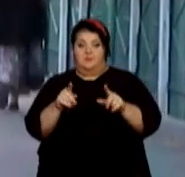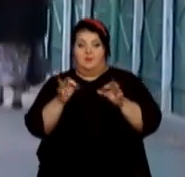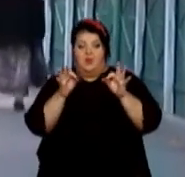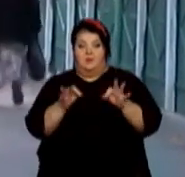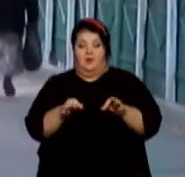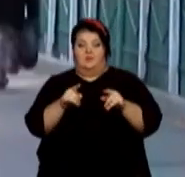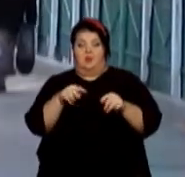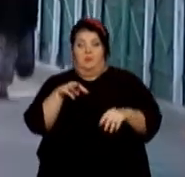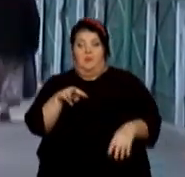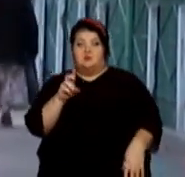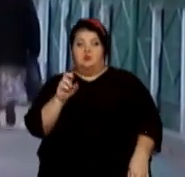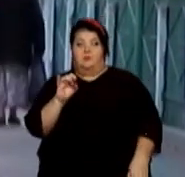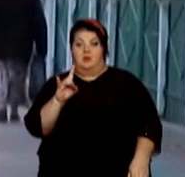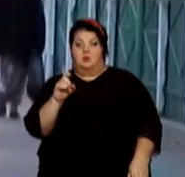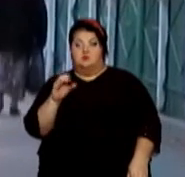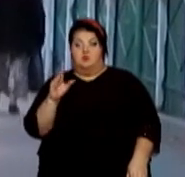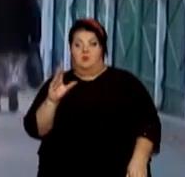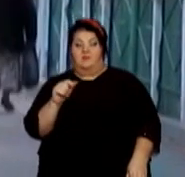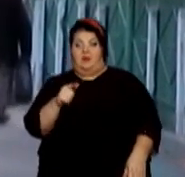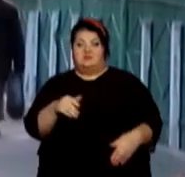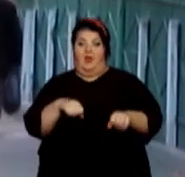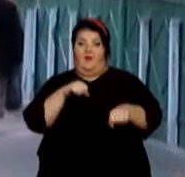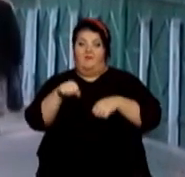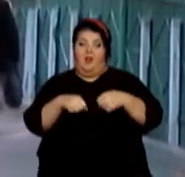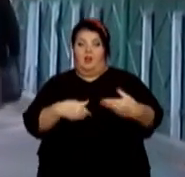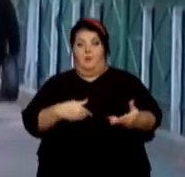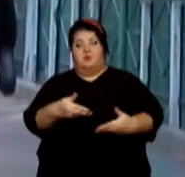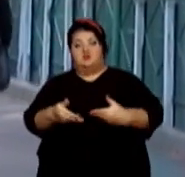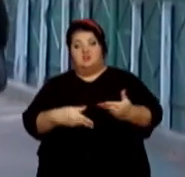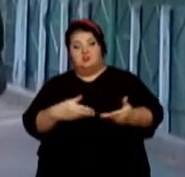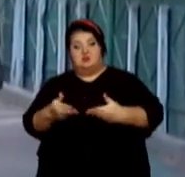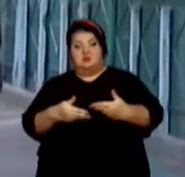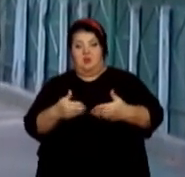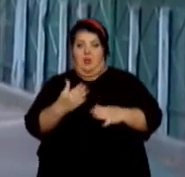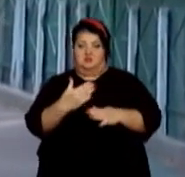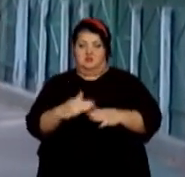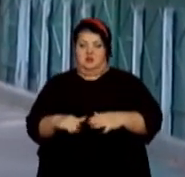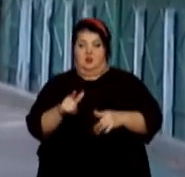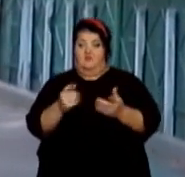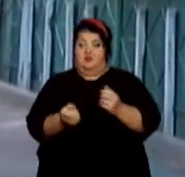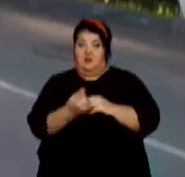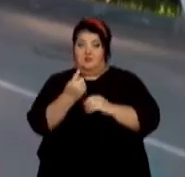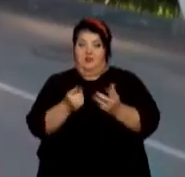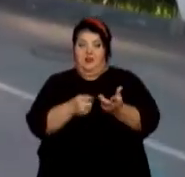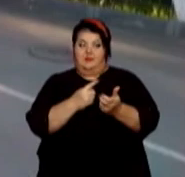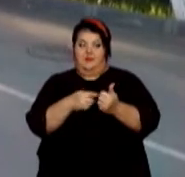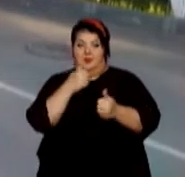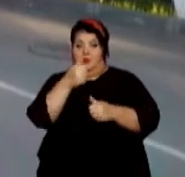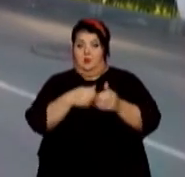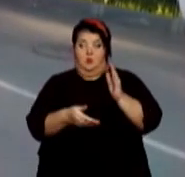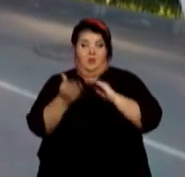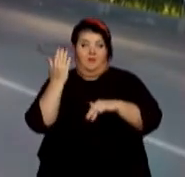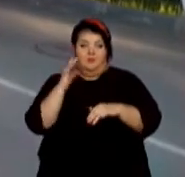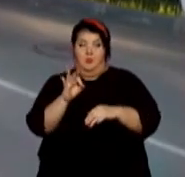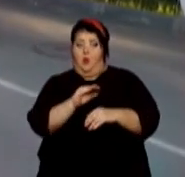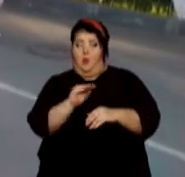нам по Маршалу Бірюзова це велопішохідна частина. Вона з'явилася декілька років тому, але офіційно її тут немає. Її